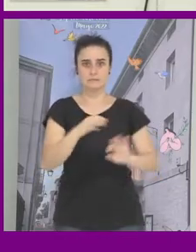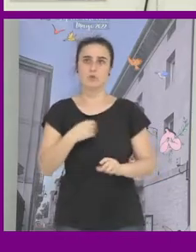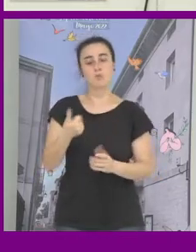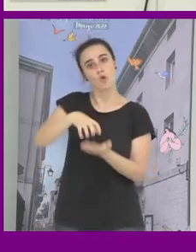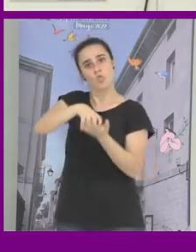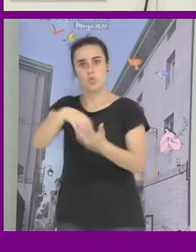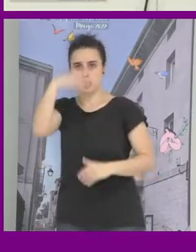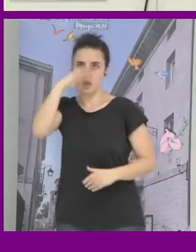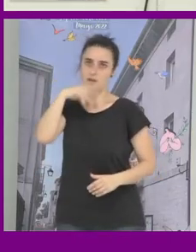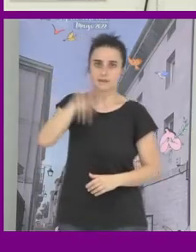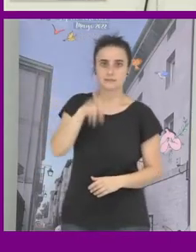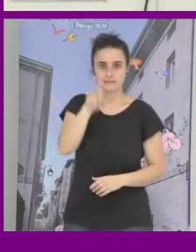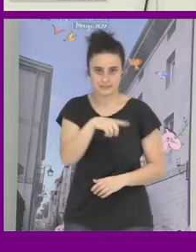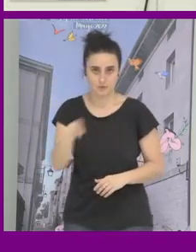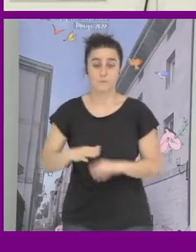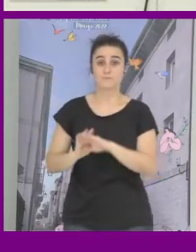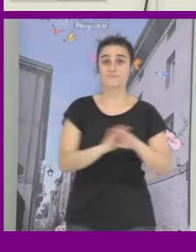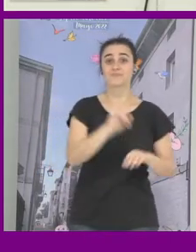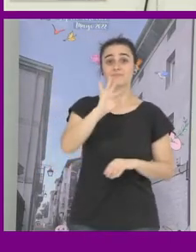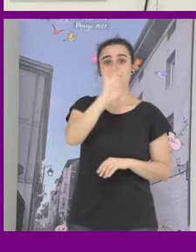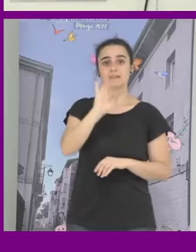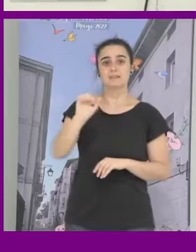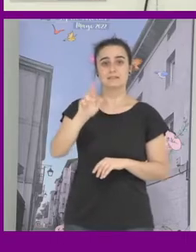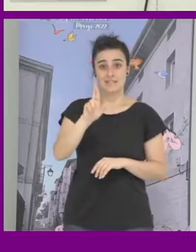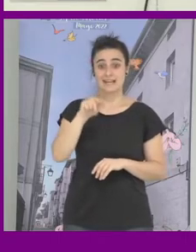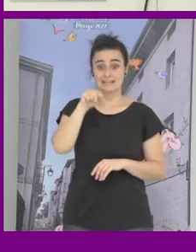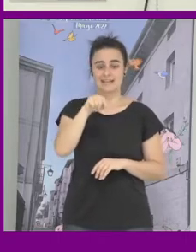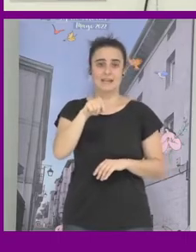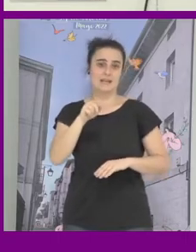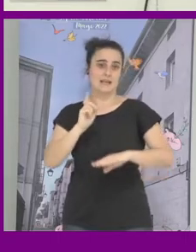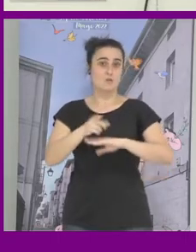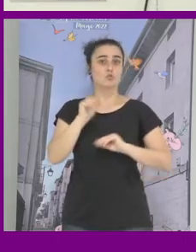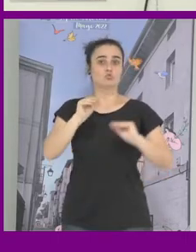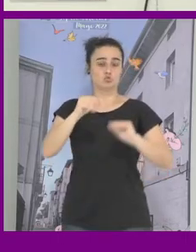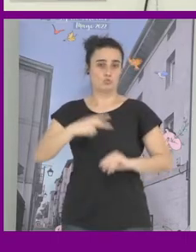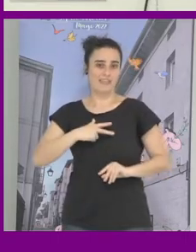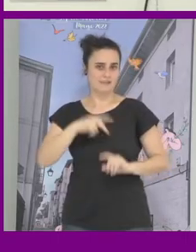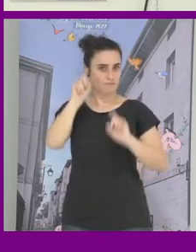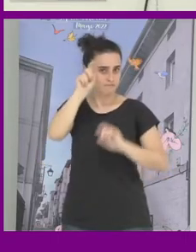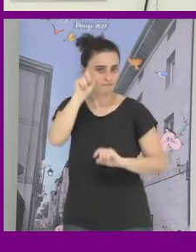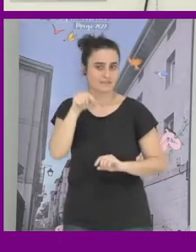bestetik Itziar Alkorta zuzenbide zibileko irakasleak ere gai hau ateratzen du